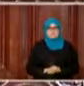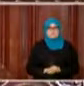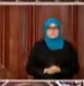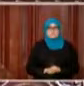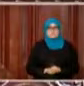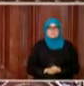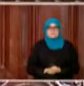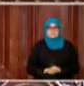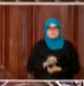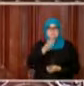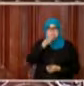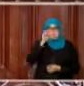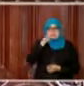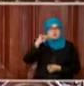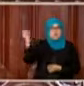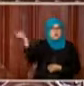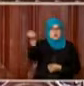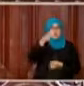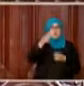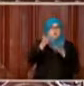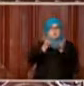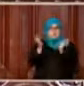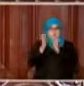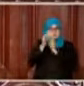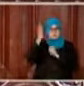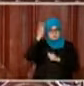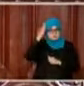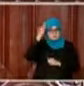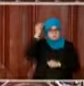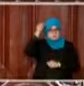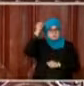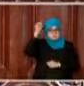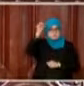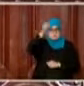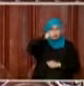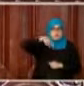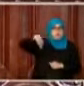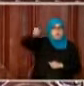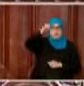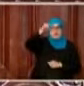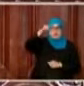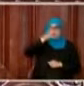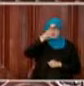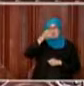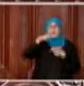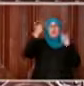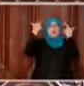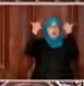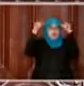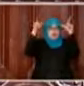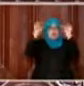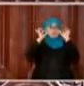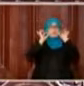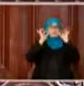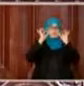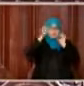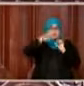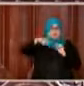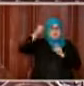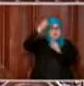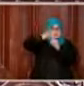وليكن الجميع على يقين أن الحرية التي